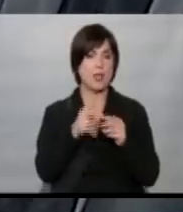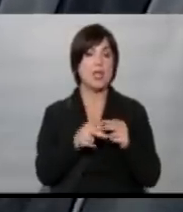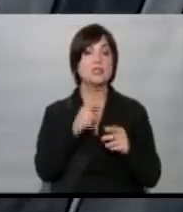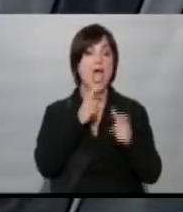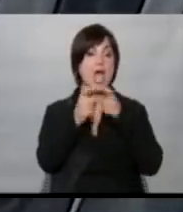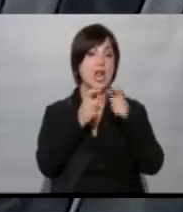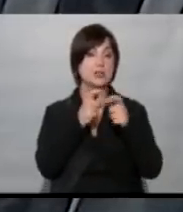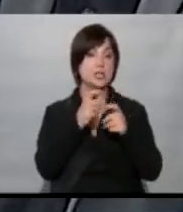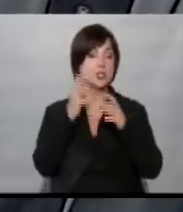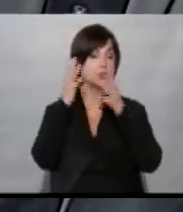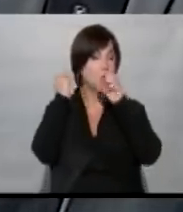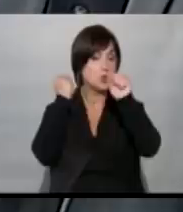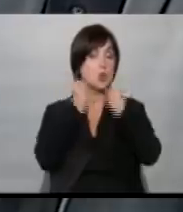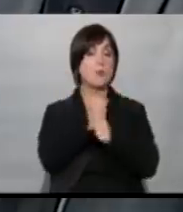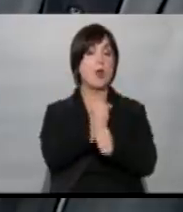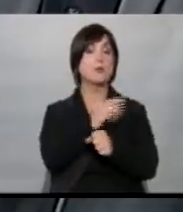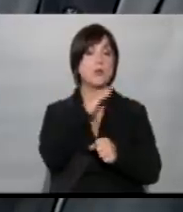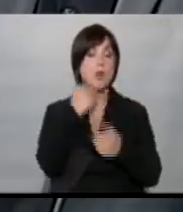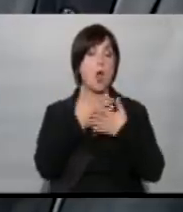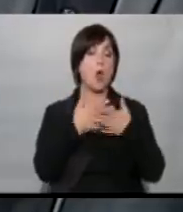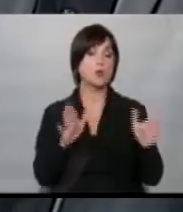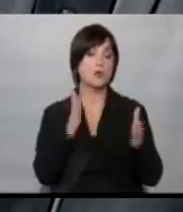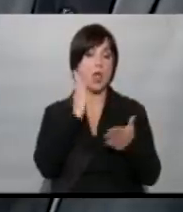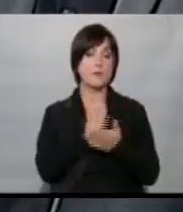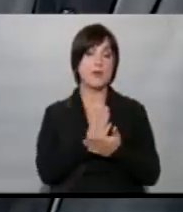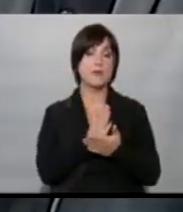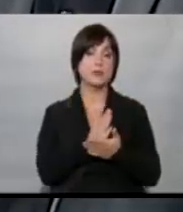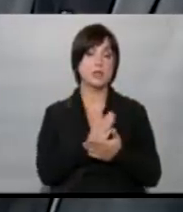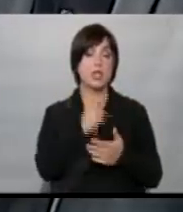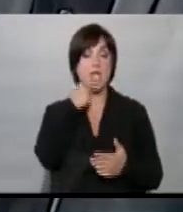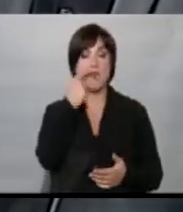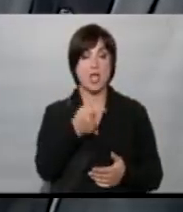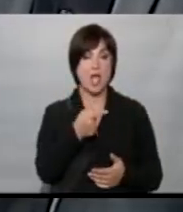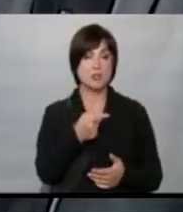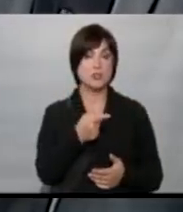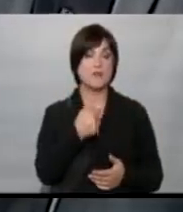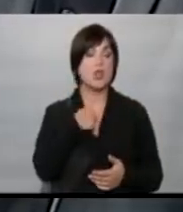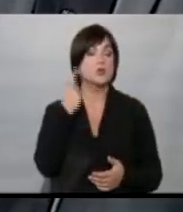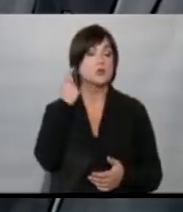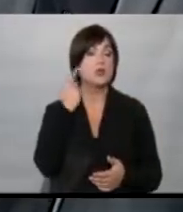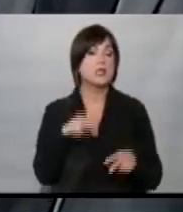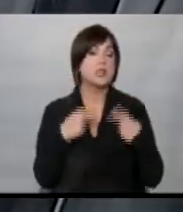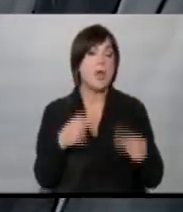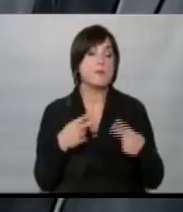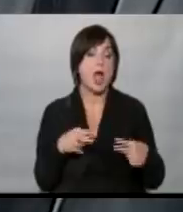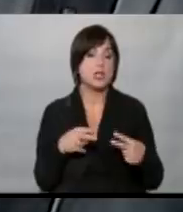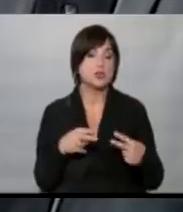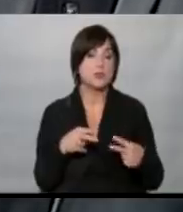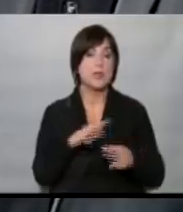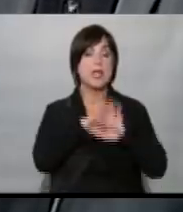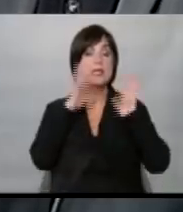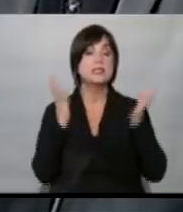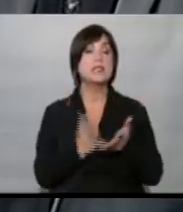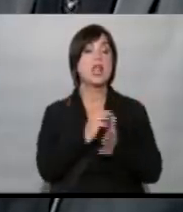со дипломати, искрено, многу отворен, веќе без ракавици ќе ви кажат, ама слушајте, се плашиме дека